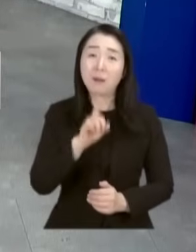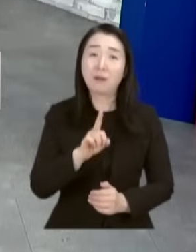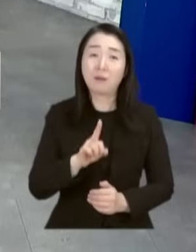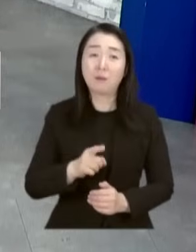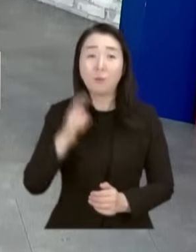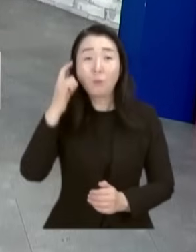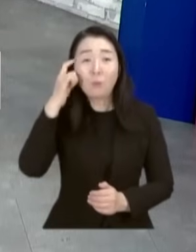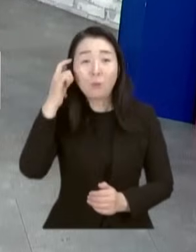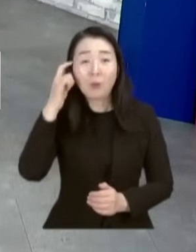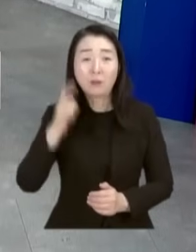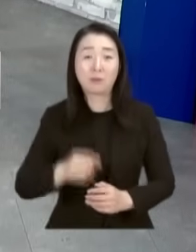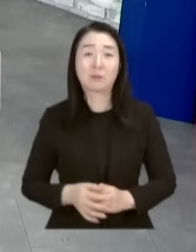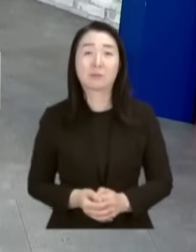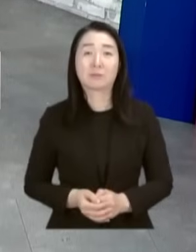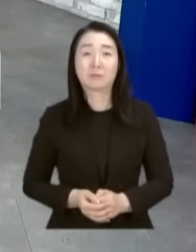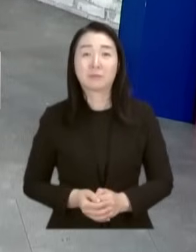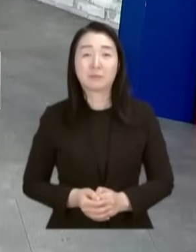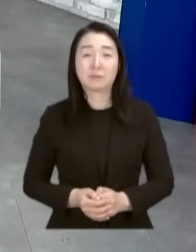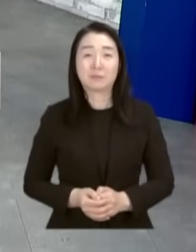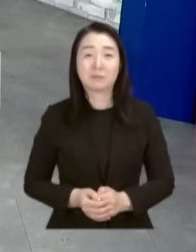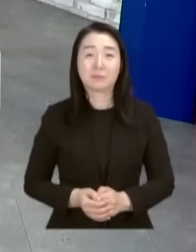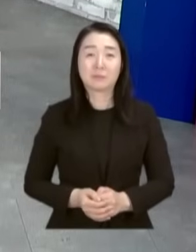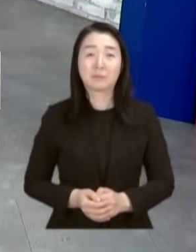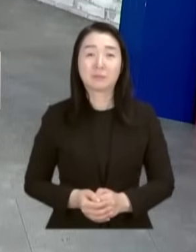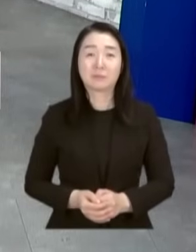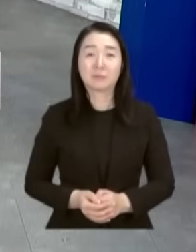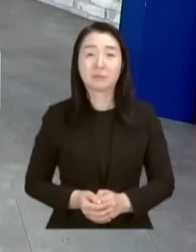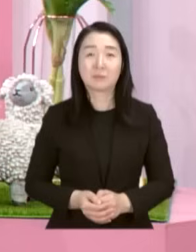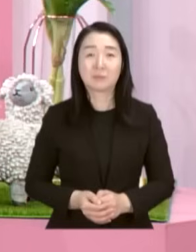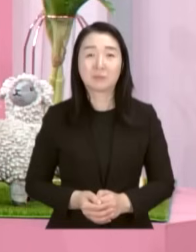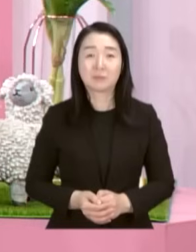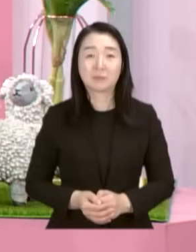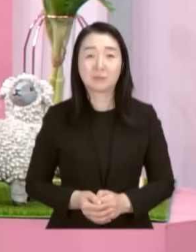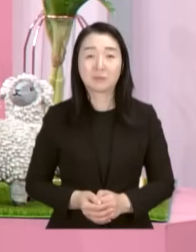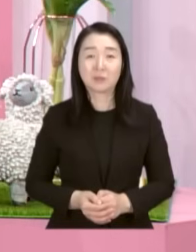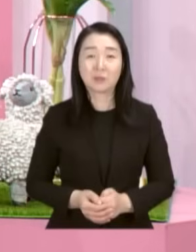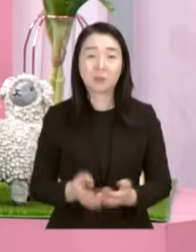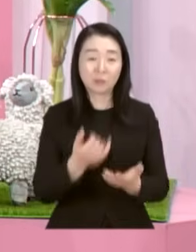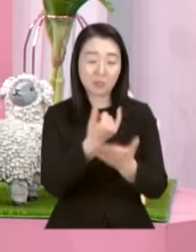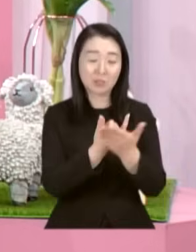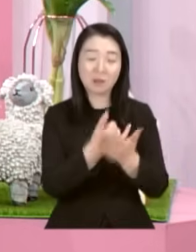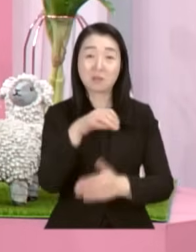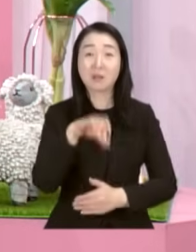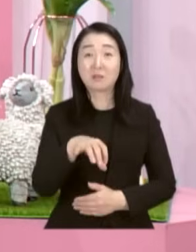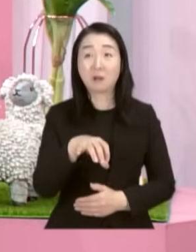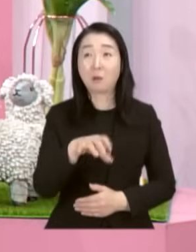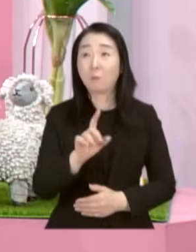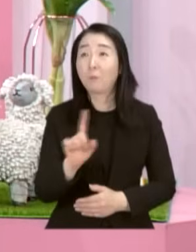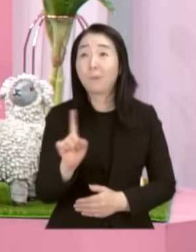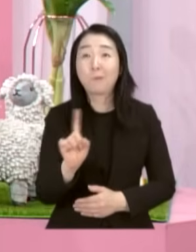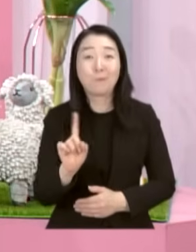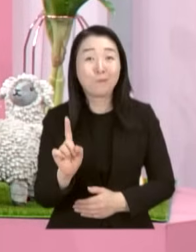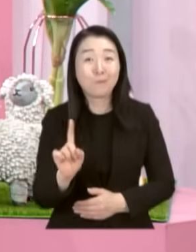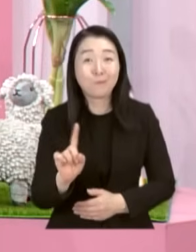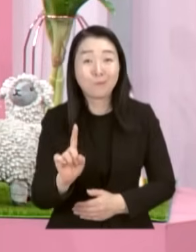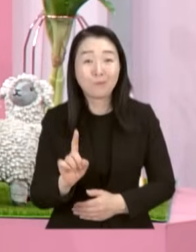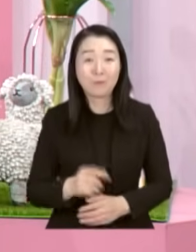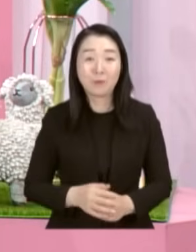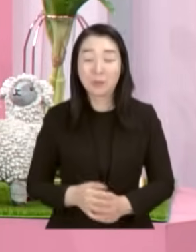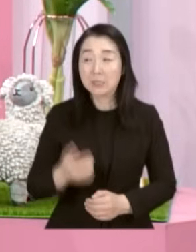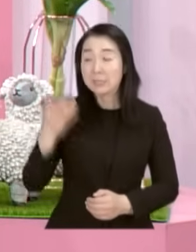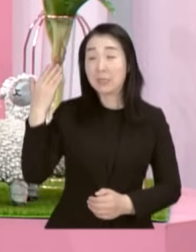그러는데. 네, 아니 이게 왜 혐오 시설이에요? 예? 그러니까 그거는 이제 우리 청량리가 천지 개벽을 했어요.